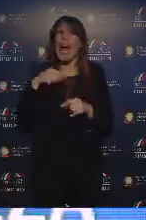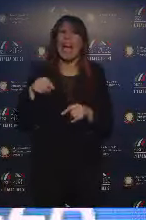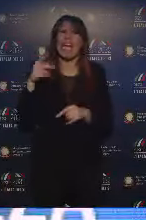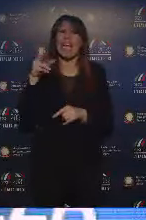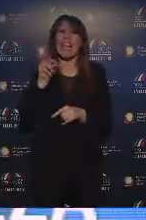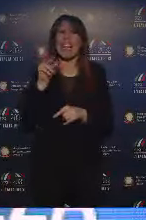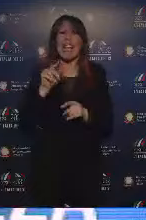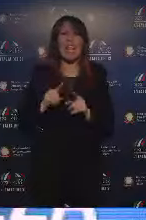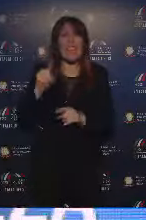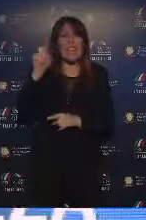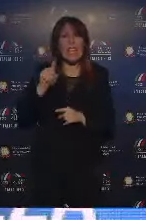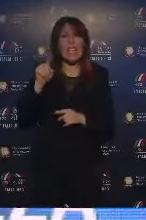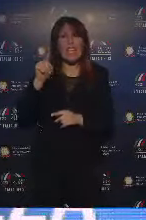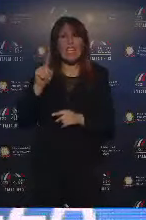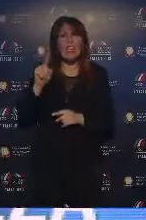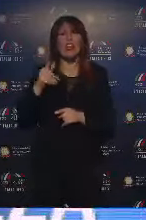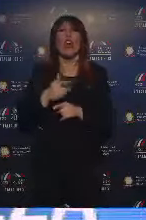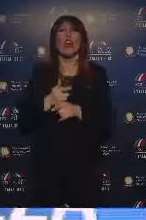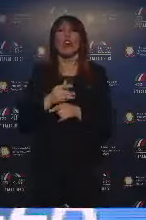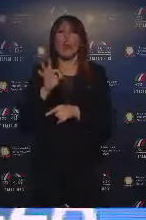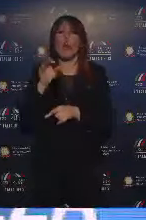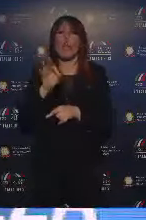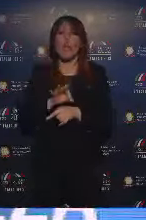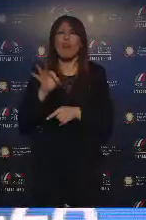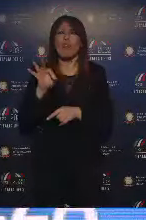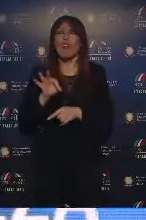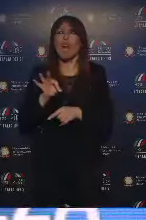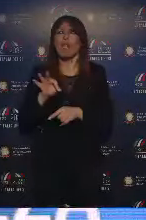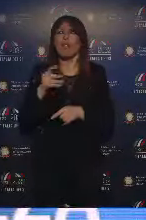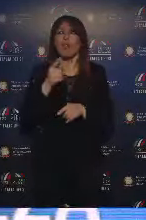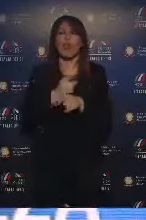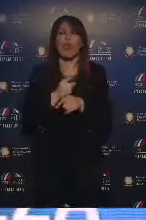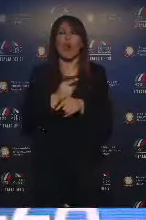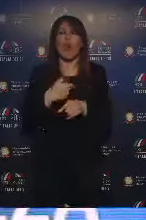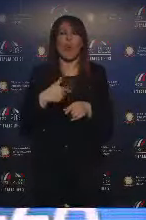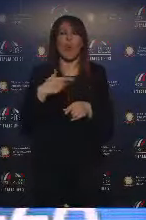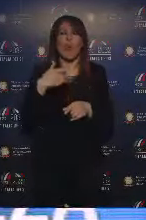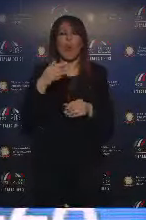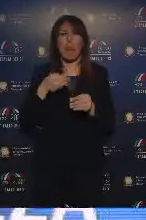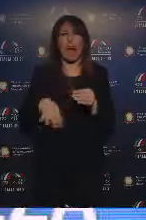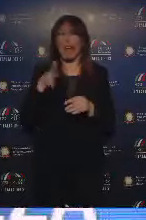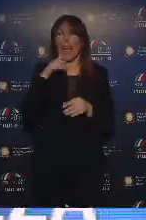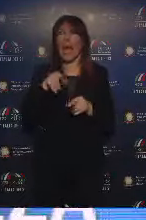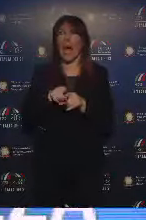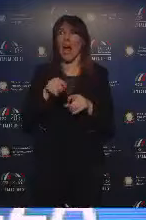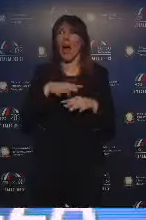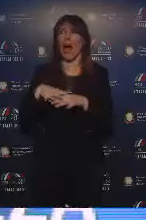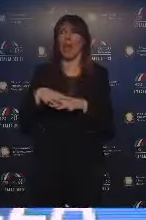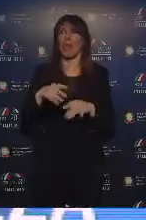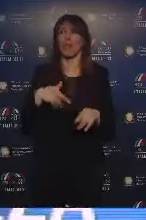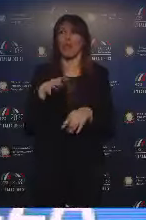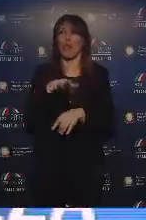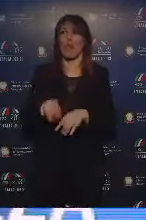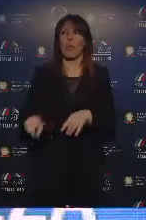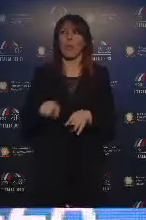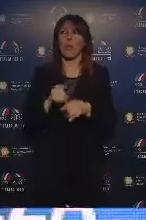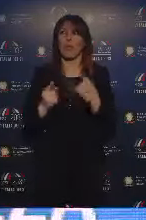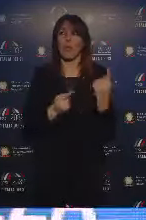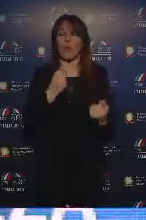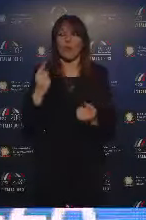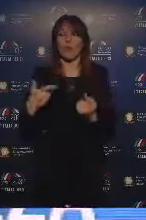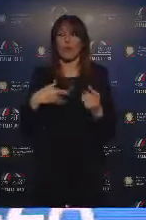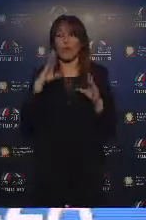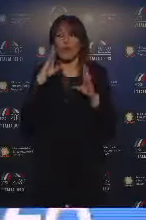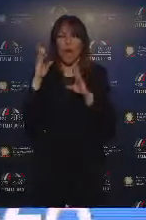40% di perdite dalla rete idrica Certo ci sono alcune realtà come la Puglia dove la situazione merita ancora più attenzione